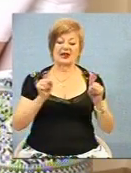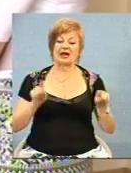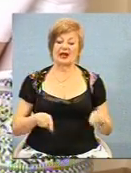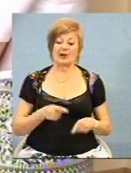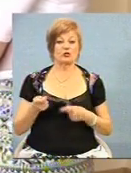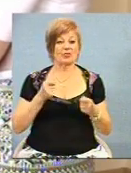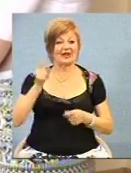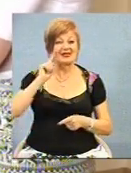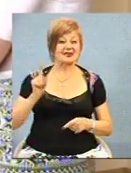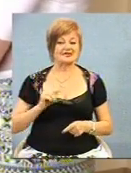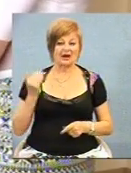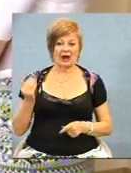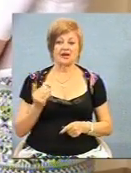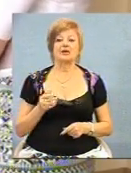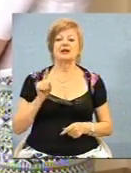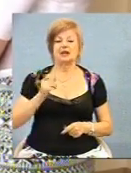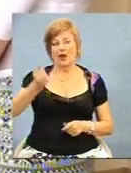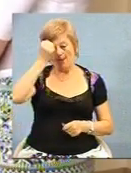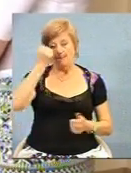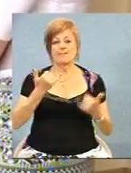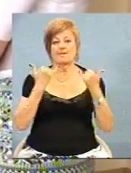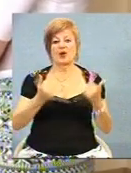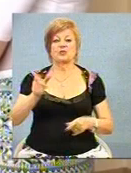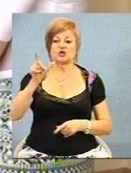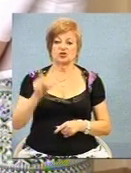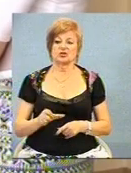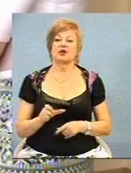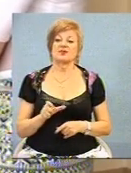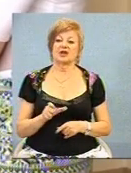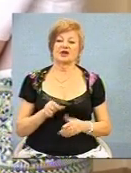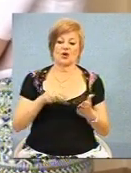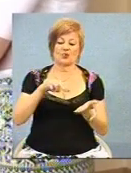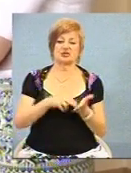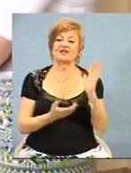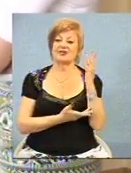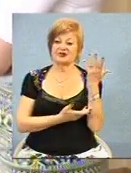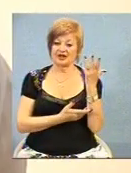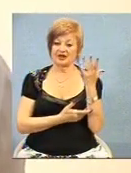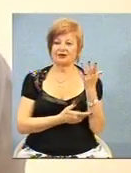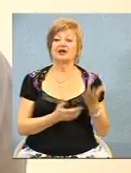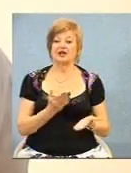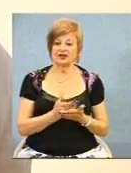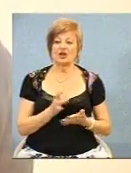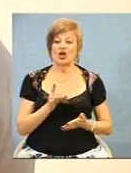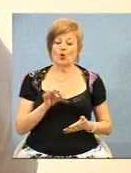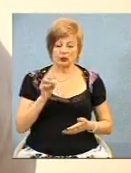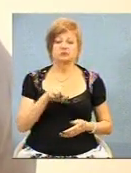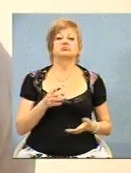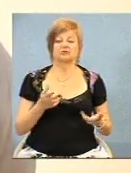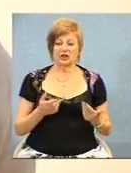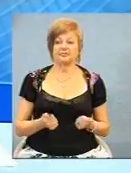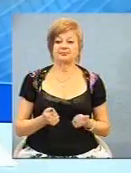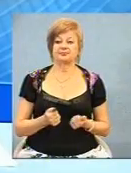правительства Ізраїль, і там в пам'ять о цьому чоловіку висаджено дерев'я. Серед них і Рауль Валленберг? Да,